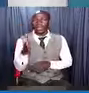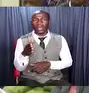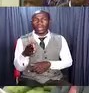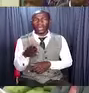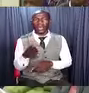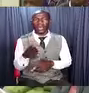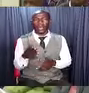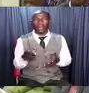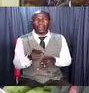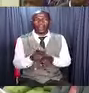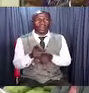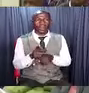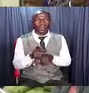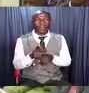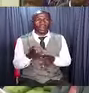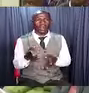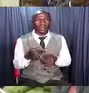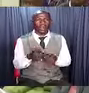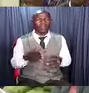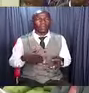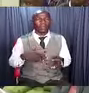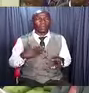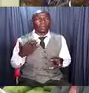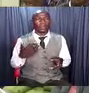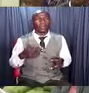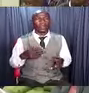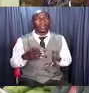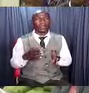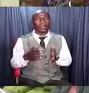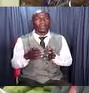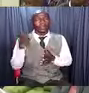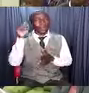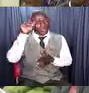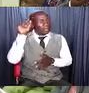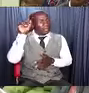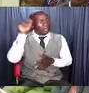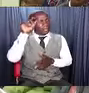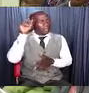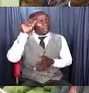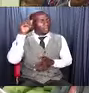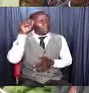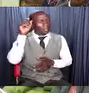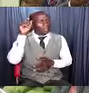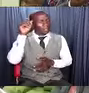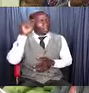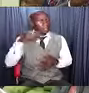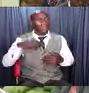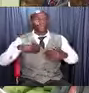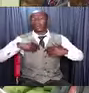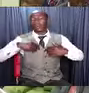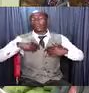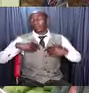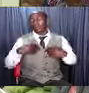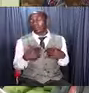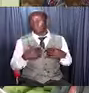Hapa natunzwa. I'm being taken care of. Lakini hali yangu si nzuri. But my condition is not good. Kichwa kinatwanga kabisa na mwili umekosa nguvu. I have a very